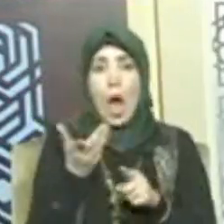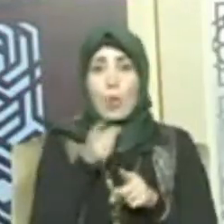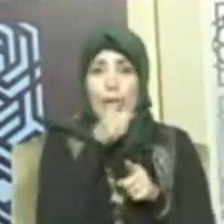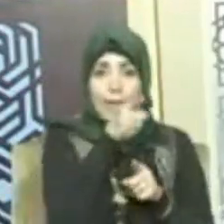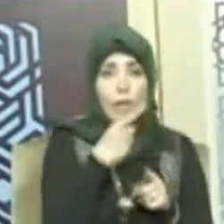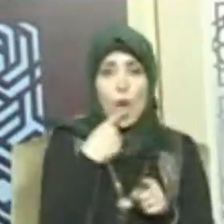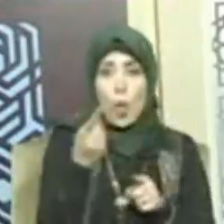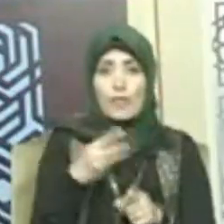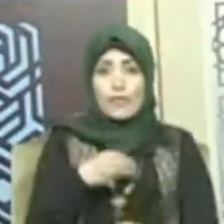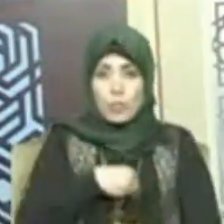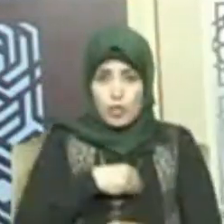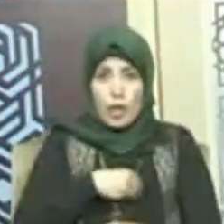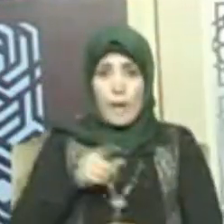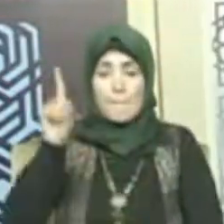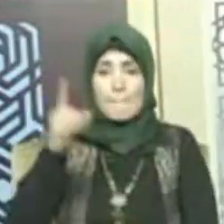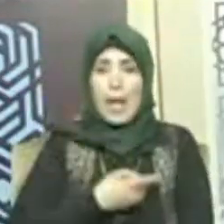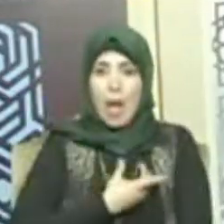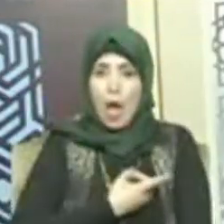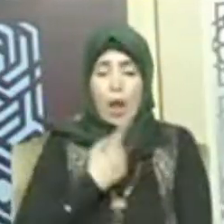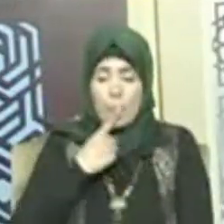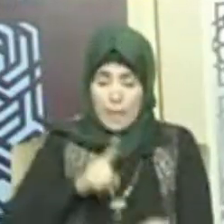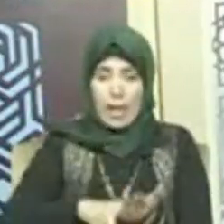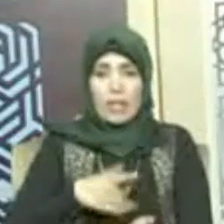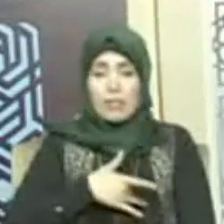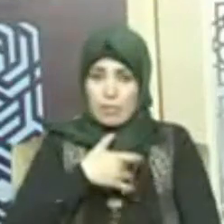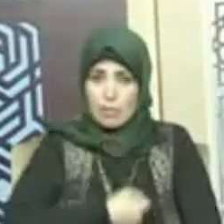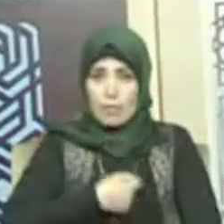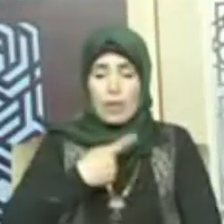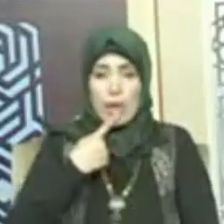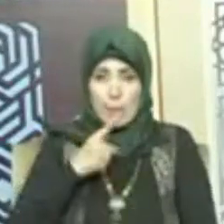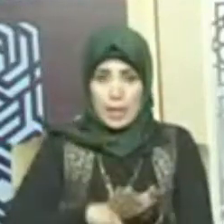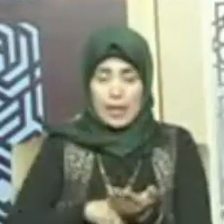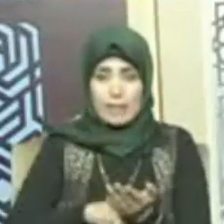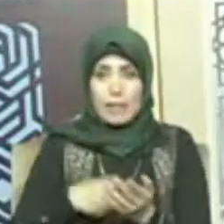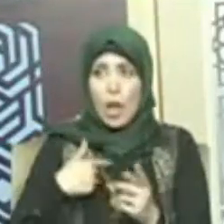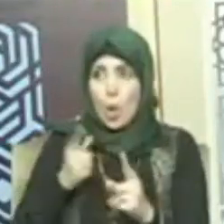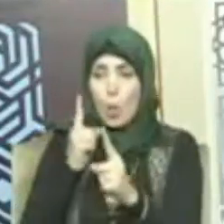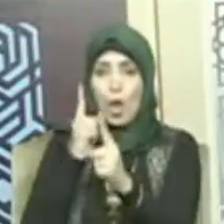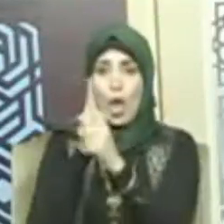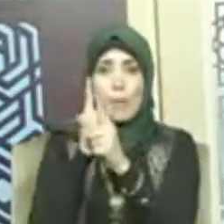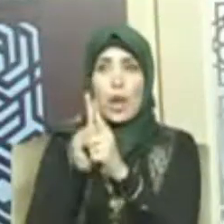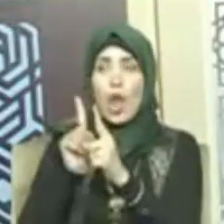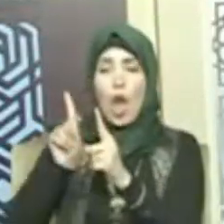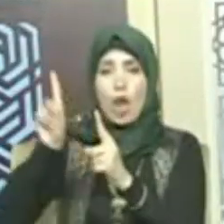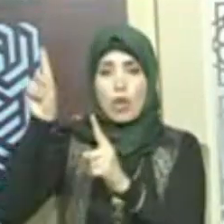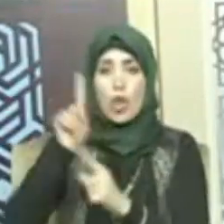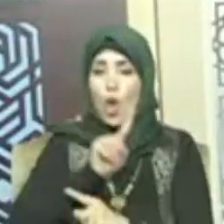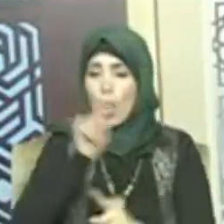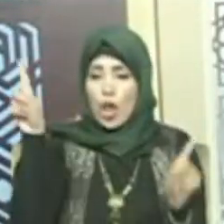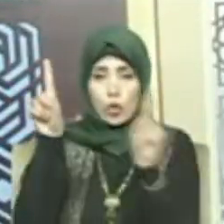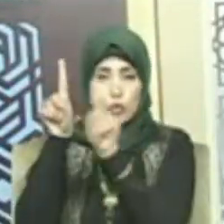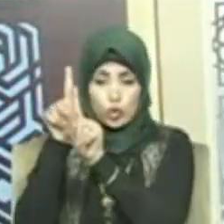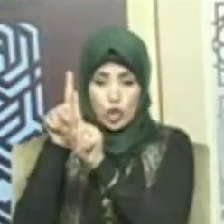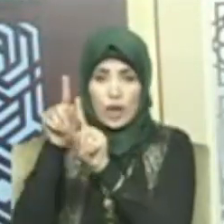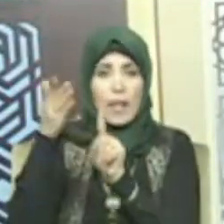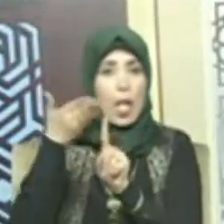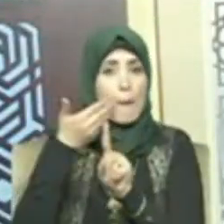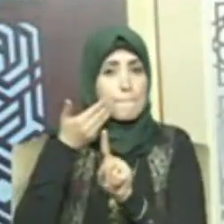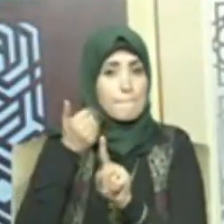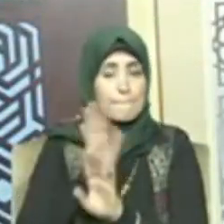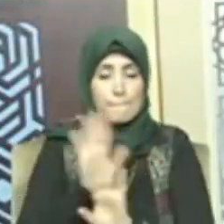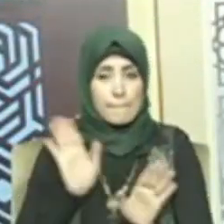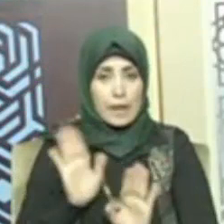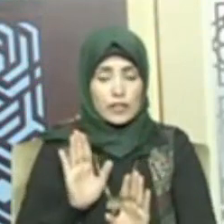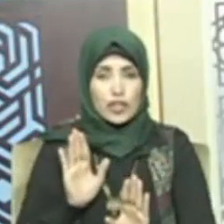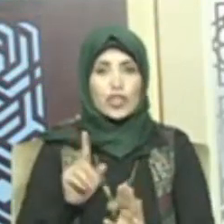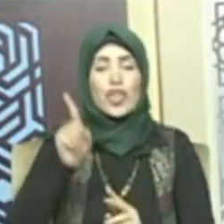مستيقنا بها قلبه ولقي الله لا يشرك به شيئا حرم